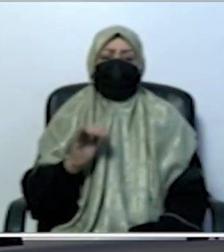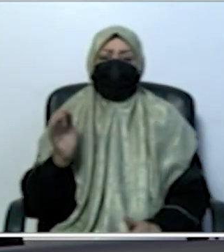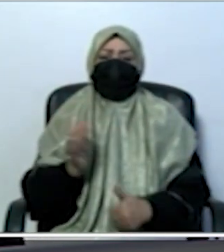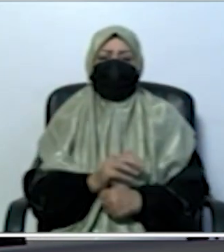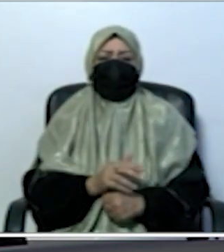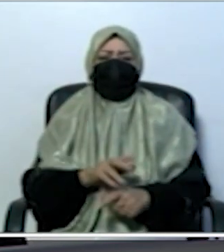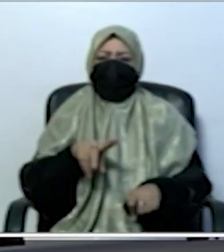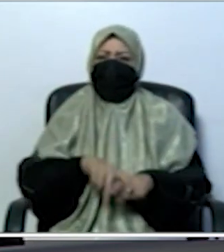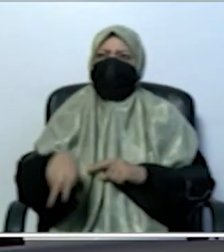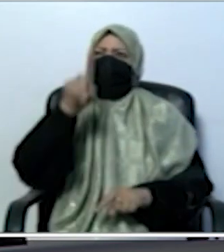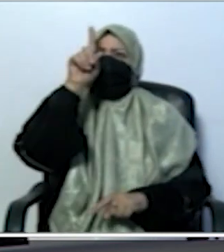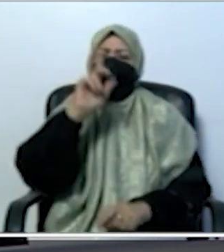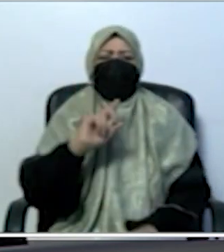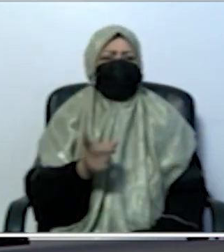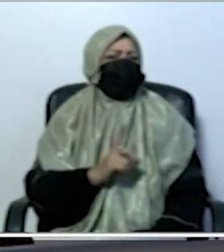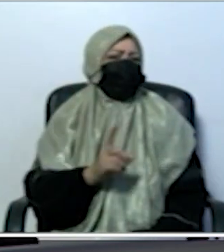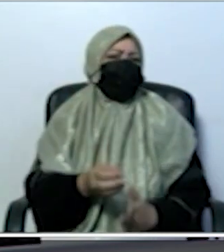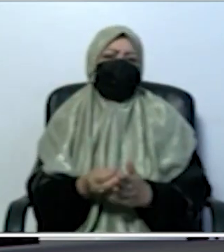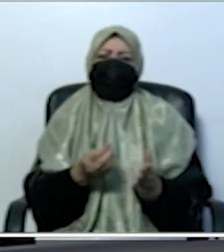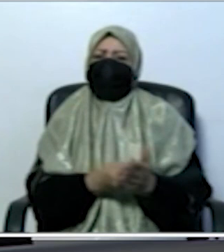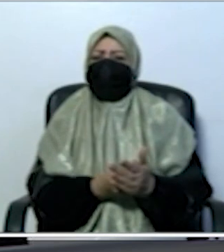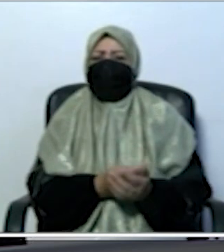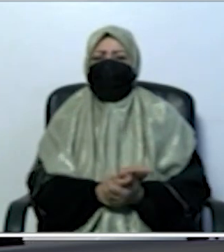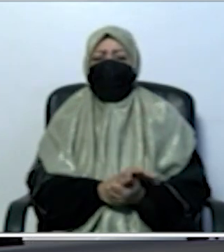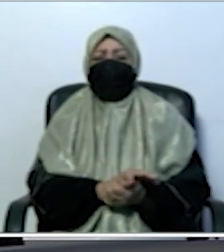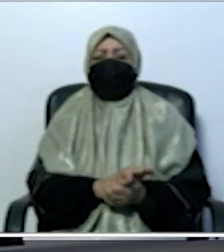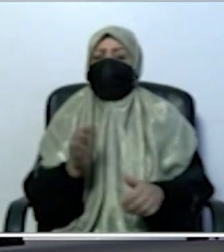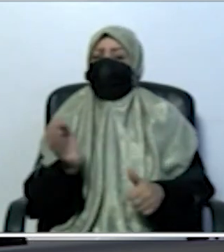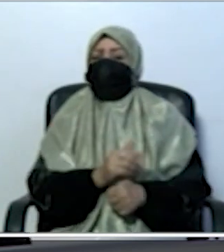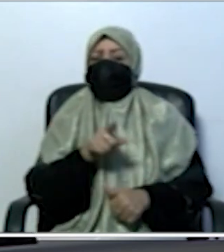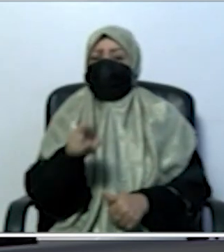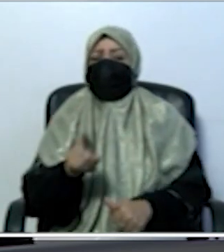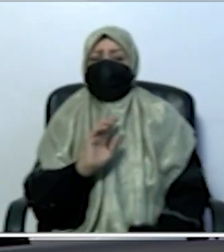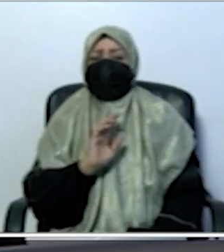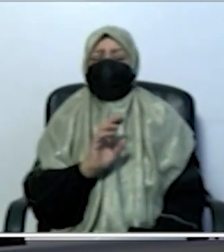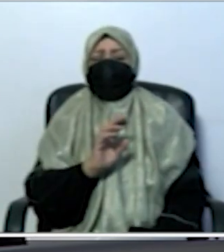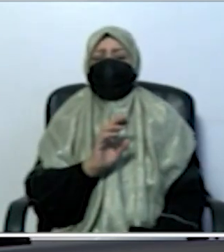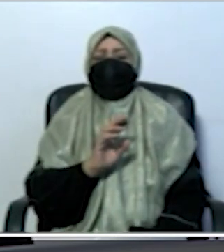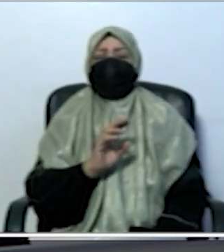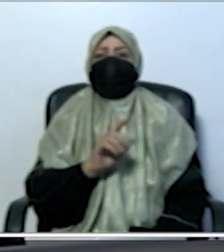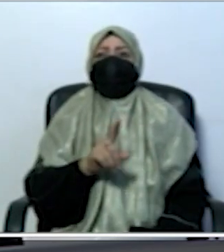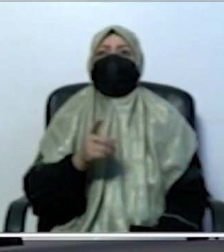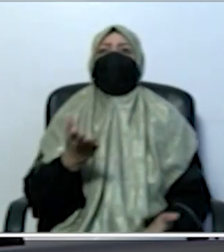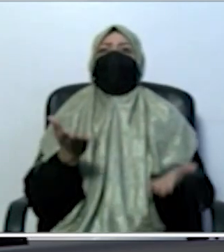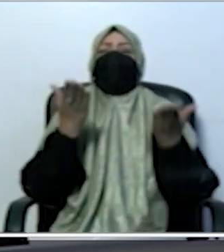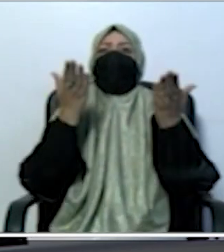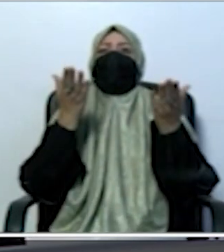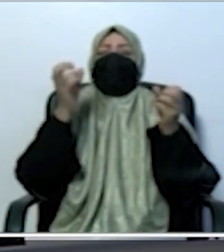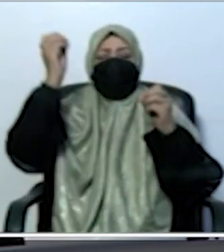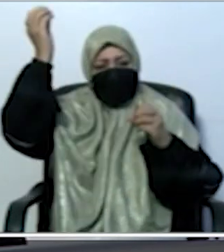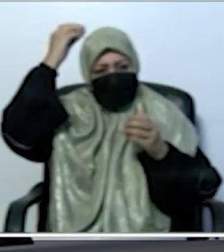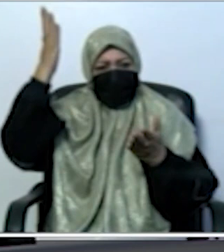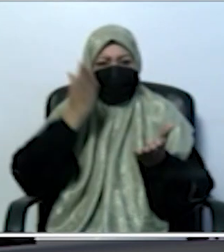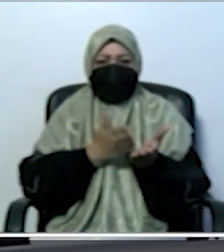فيك، لأن هذا دعاء عليه، لكن تقول الله ربي يهديك، ربي يصلح حالك، اللهم أصلح حاله، اللهم اهدي